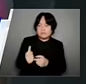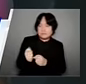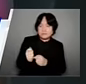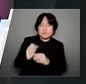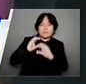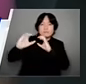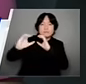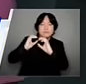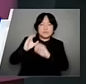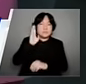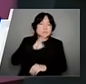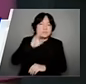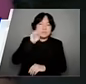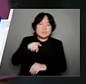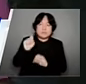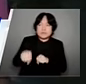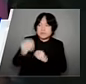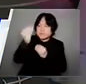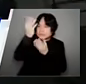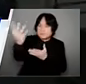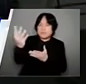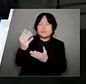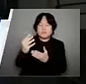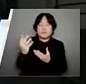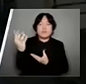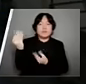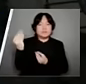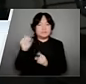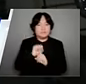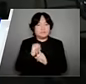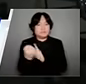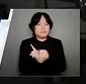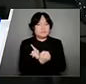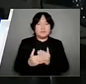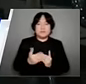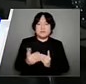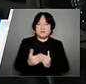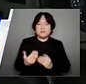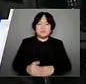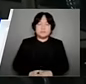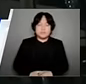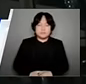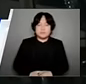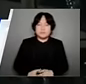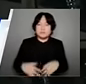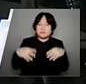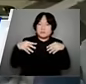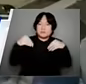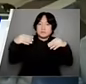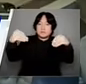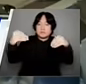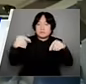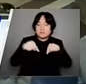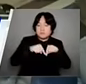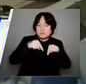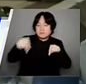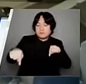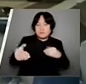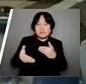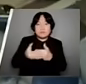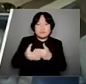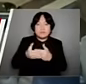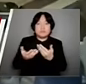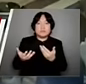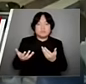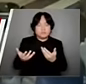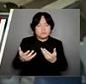para malaman nila yung sitwasyon po dito. Bukod sa Kasiguran, wala rin kuryente ang katabing bayan ng Dilasag. Mayroong mga bumagsak na poste and